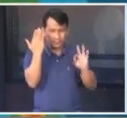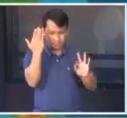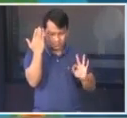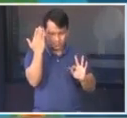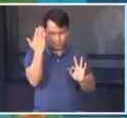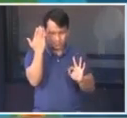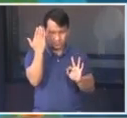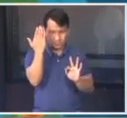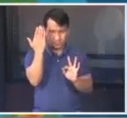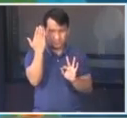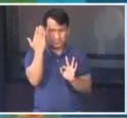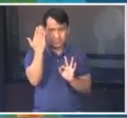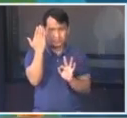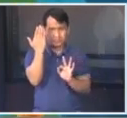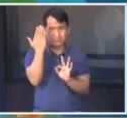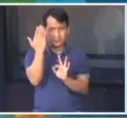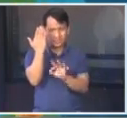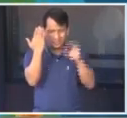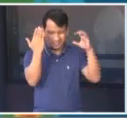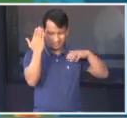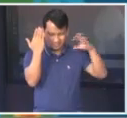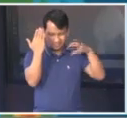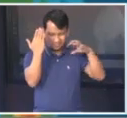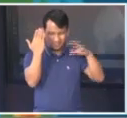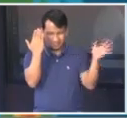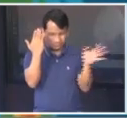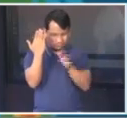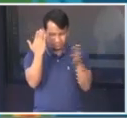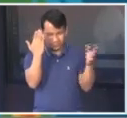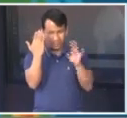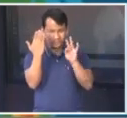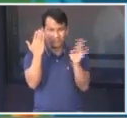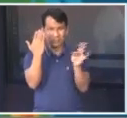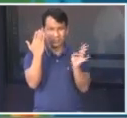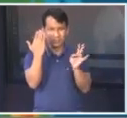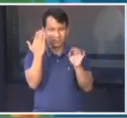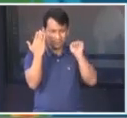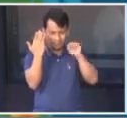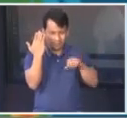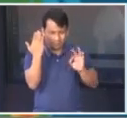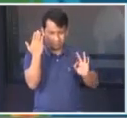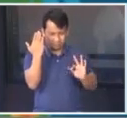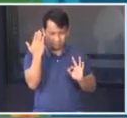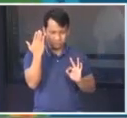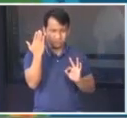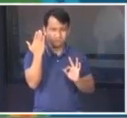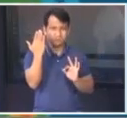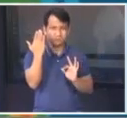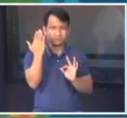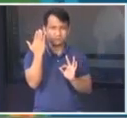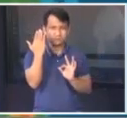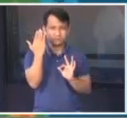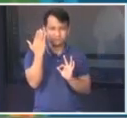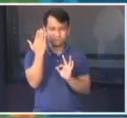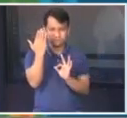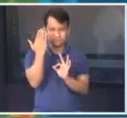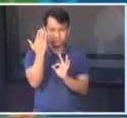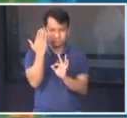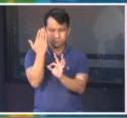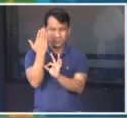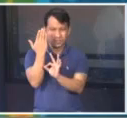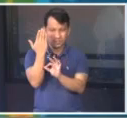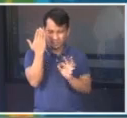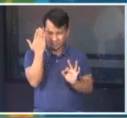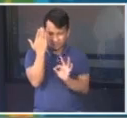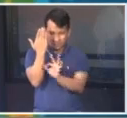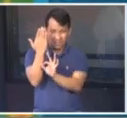at pagbugso na 70 kilometers per hour. Posibleng lumakas pa ang bagyong Auring at tinatayang magla-landfall